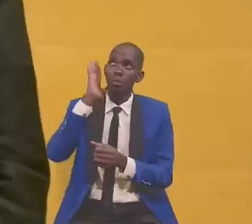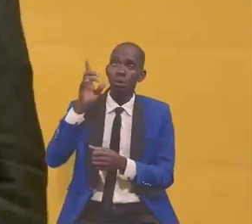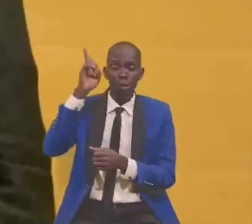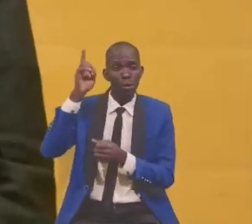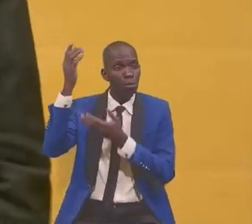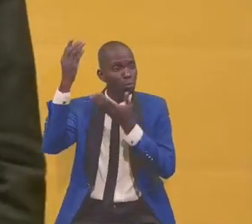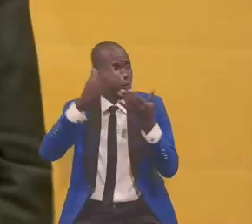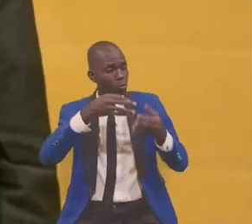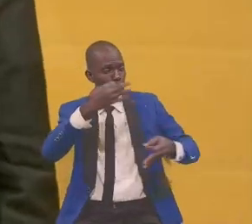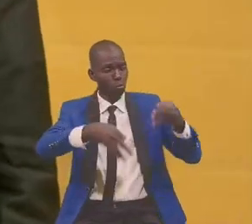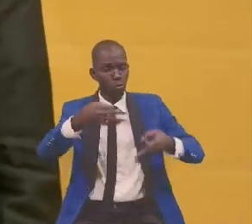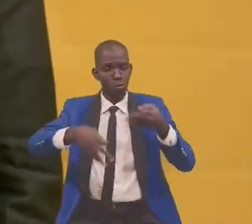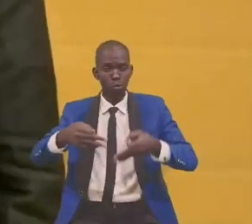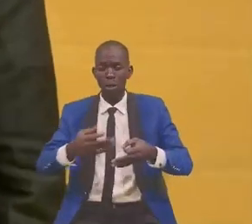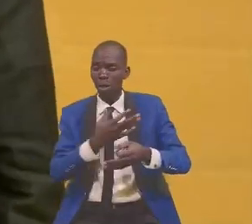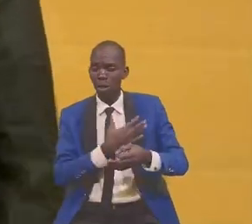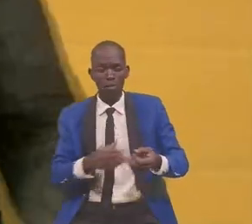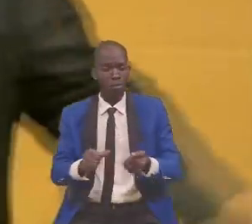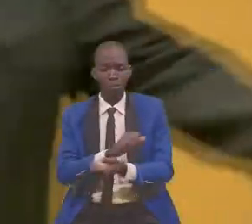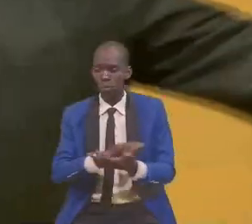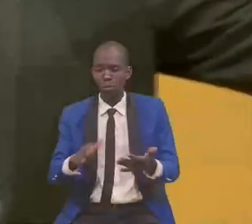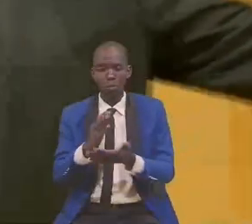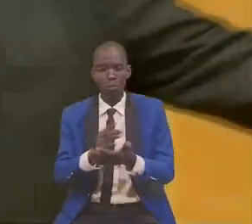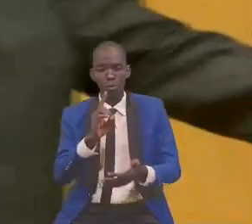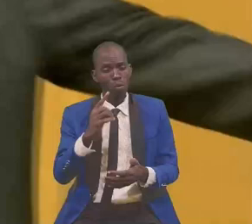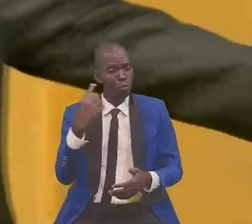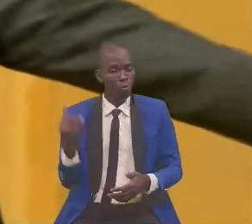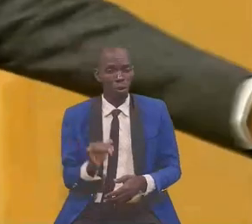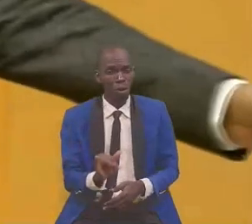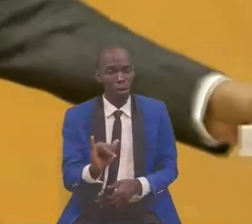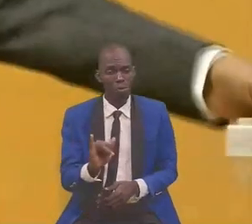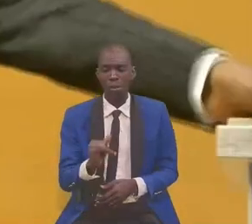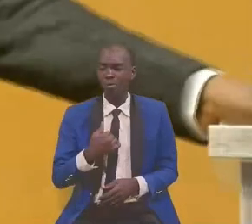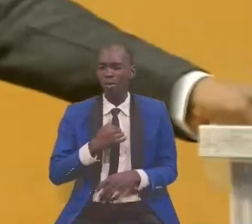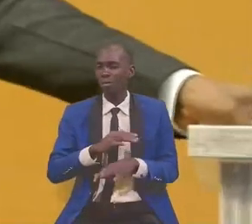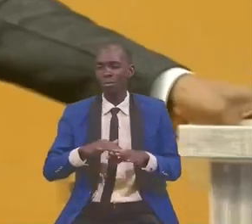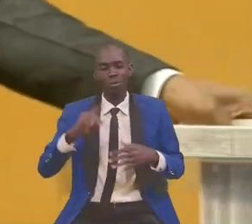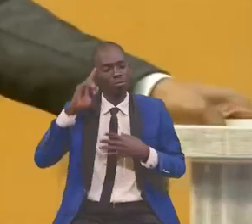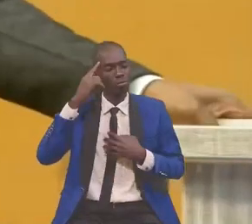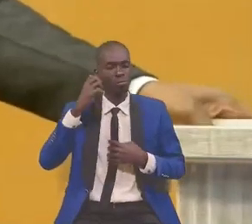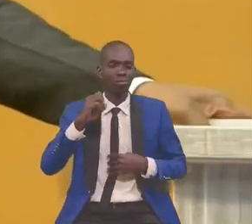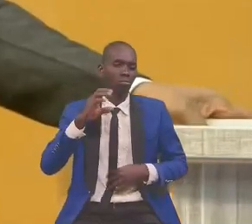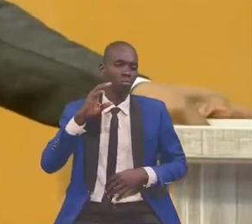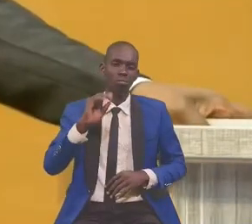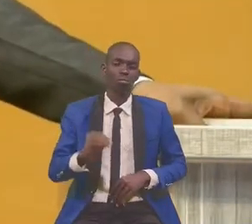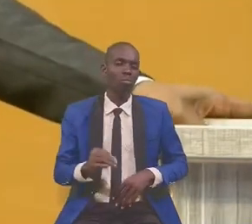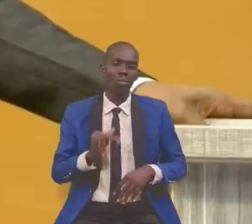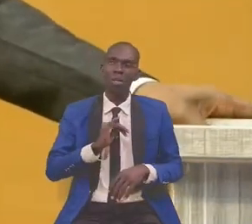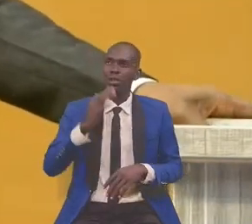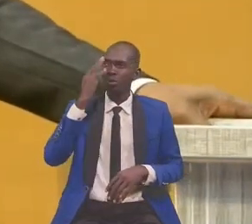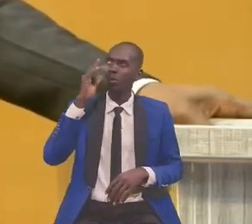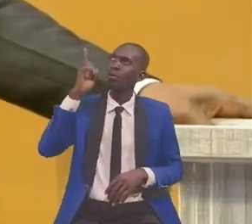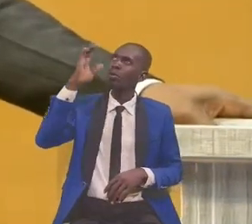la damnation pour toujours. Il dit, ah, je ne peux pas penser à cela, à cet homme